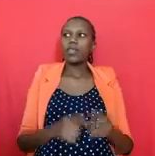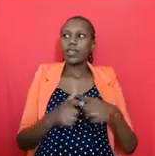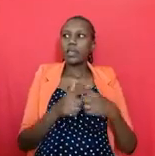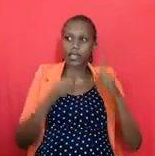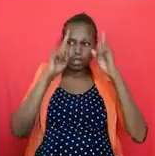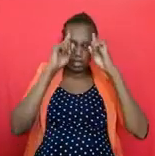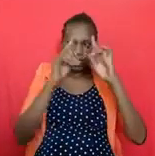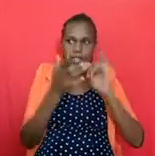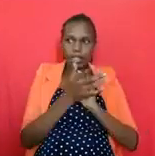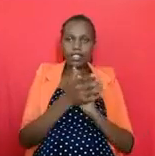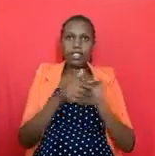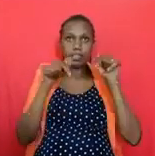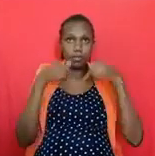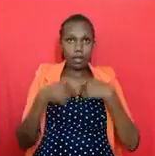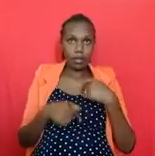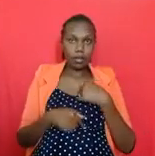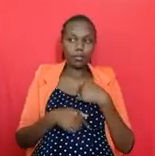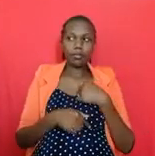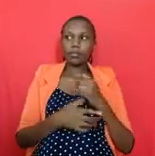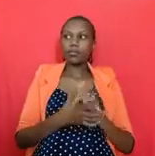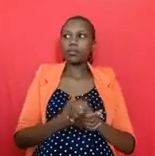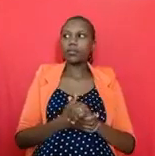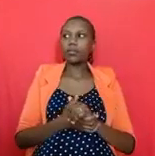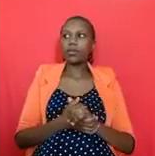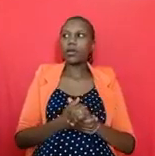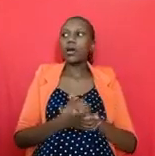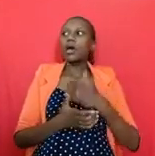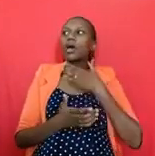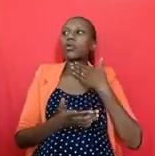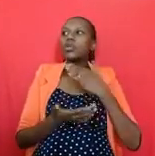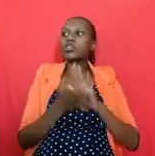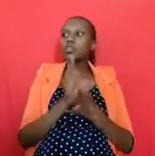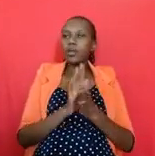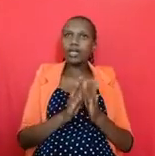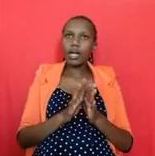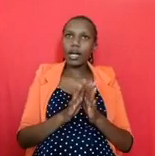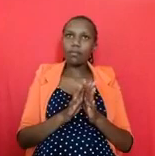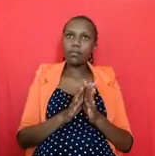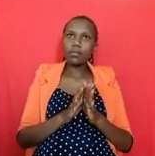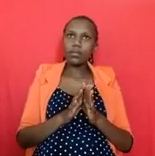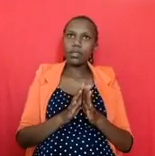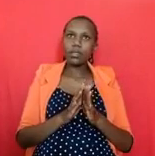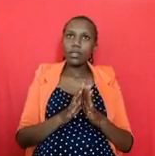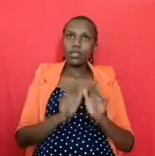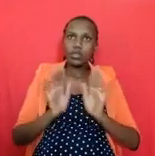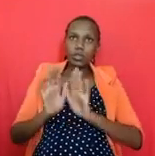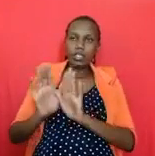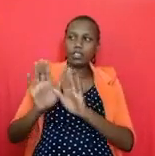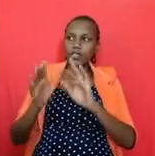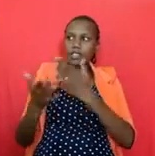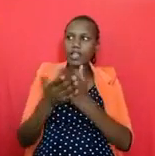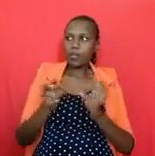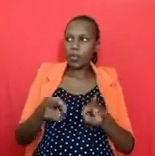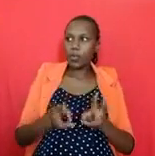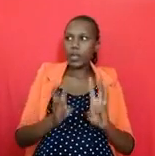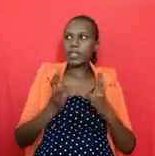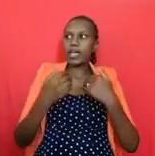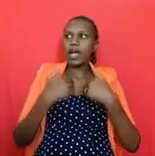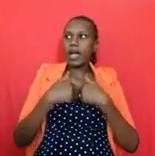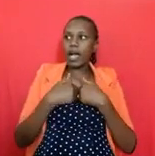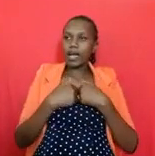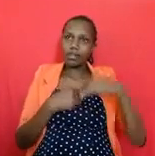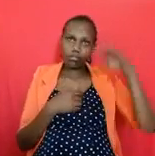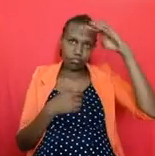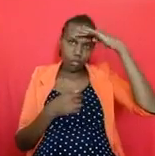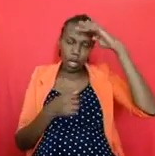magatua matua makauga nie ni ngwenda gutiga mitugo imwe ndirekaga ni ndari na mutugo wa